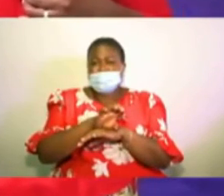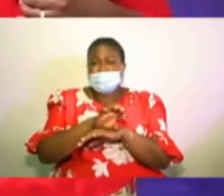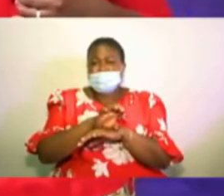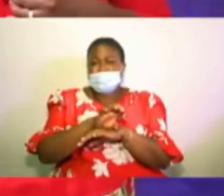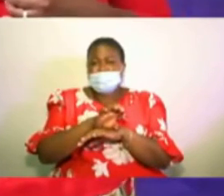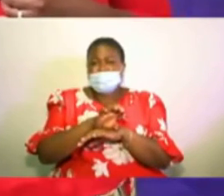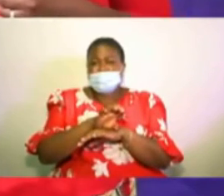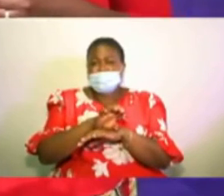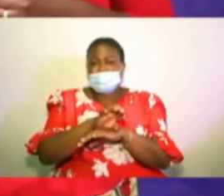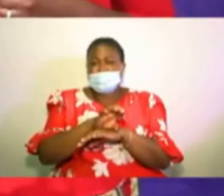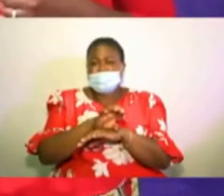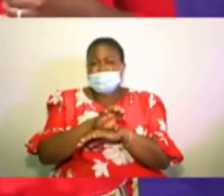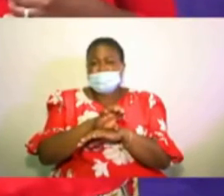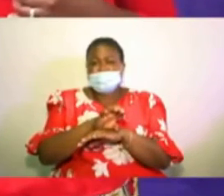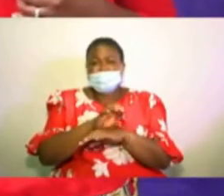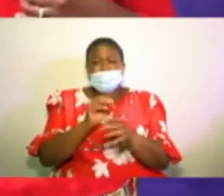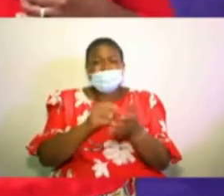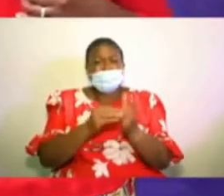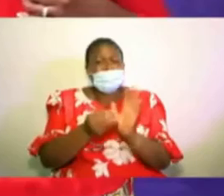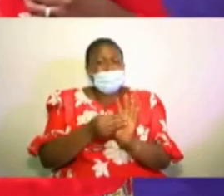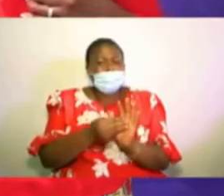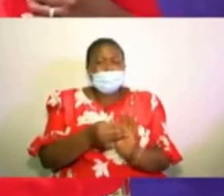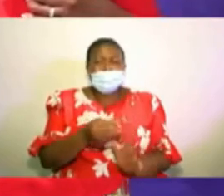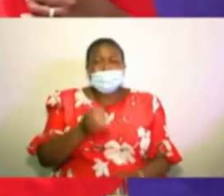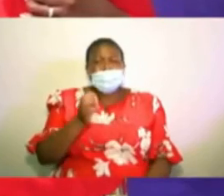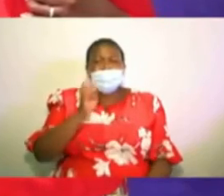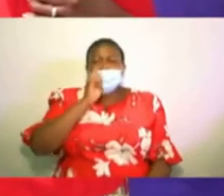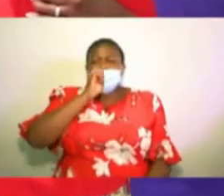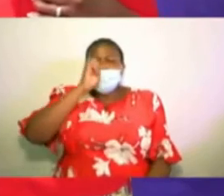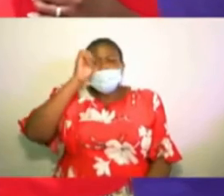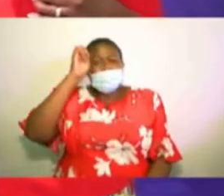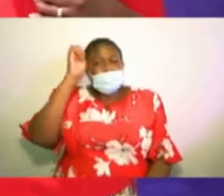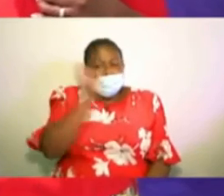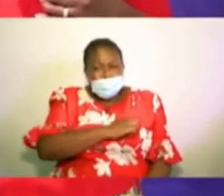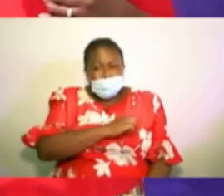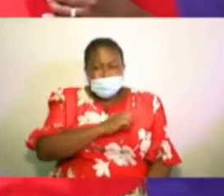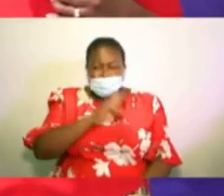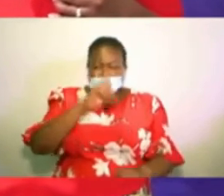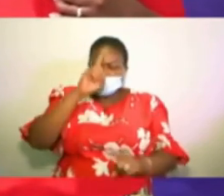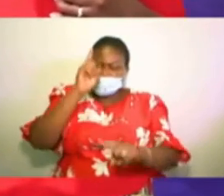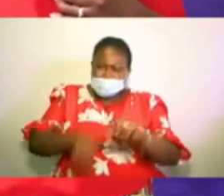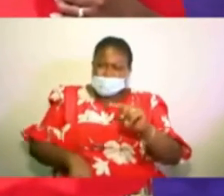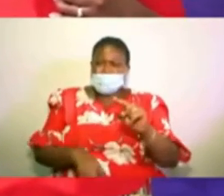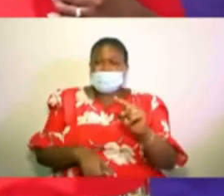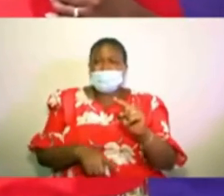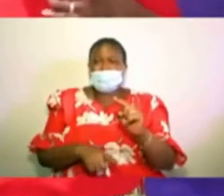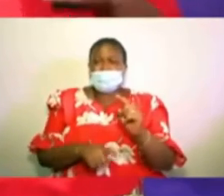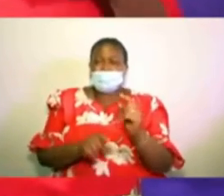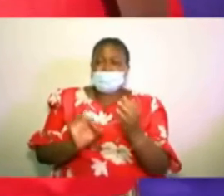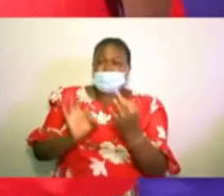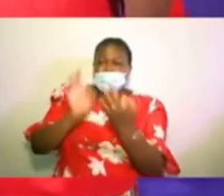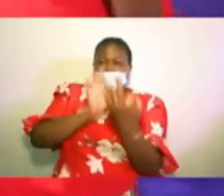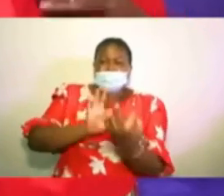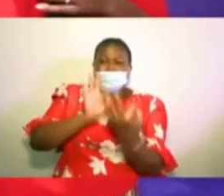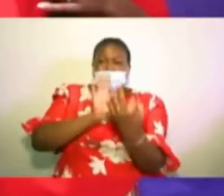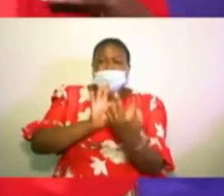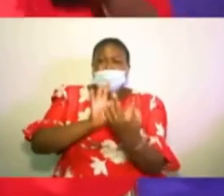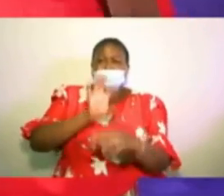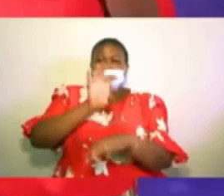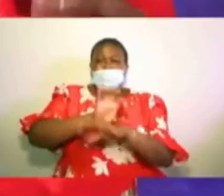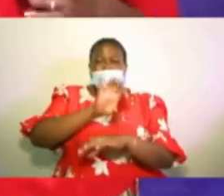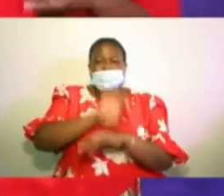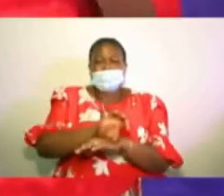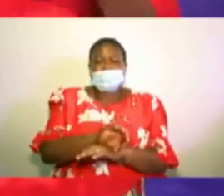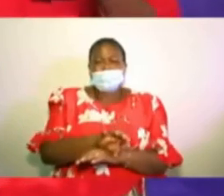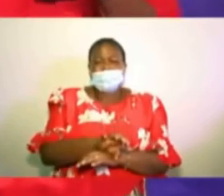The forces of evil shall not be able to stand against it. Il était convaincu que